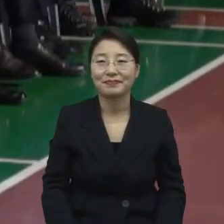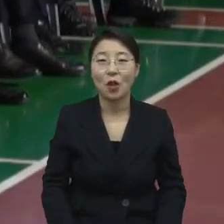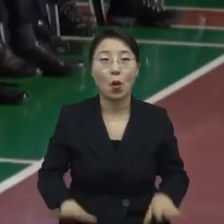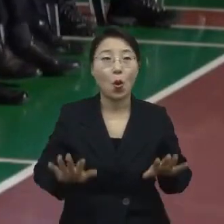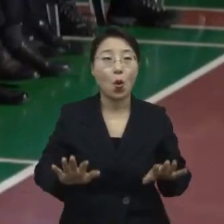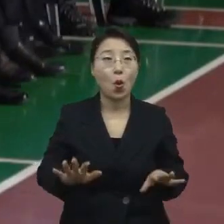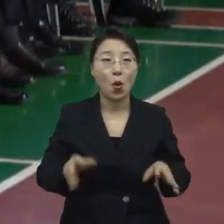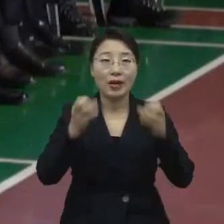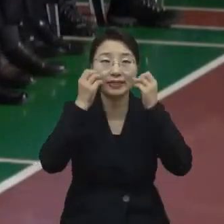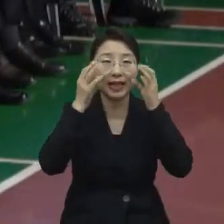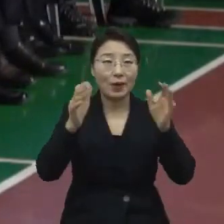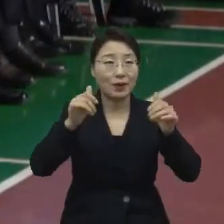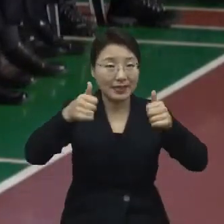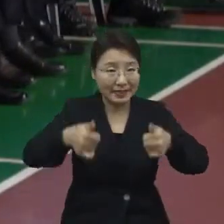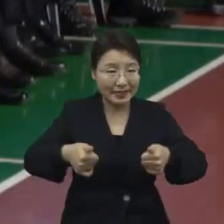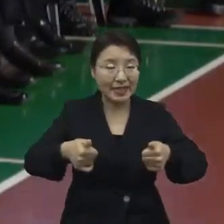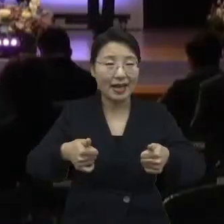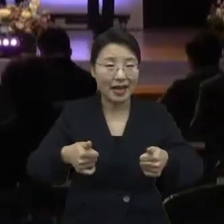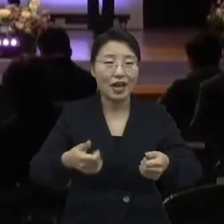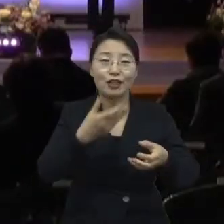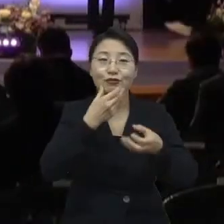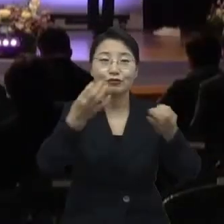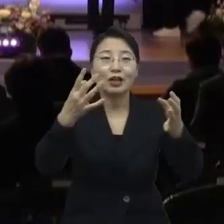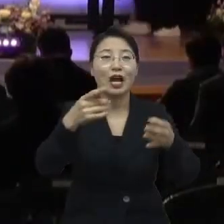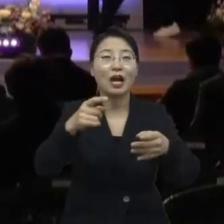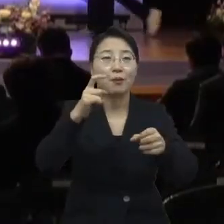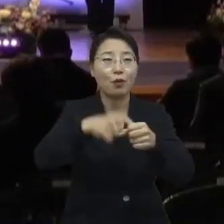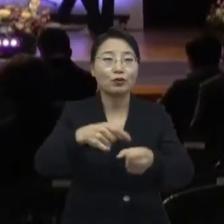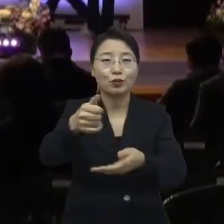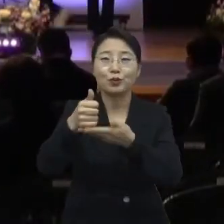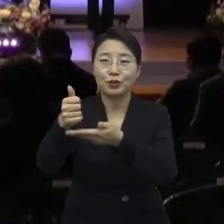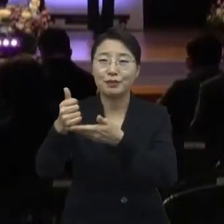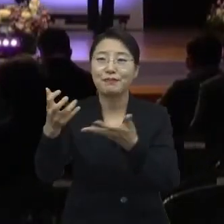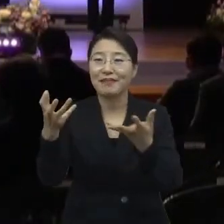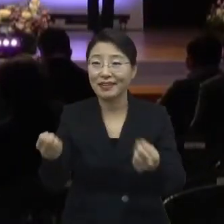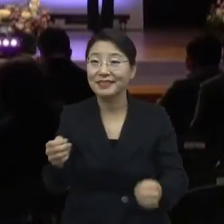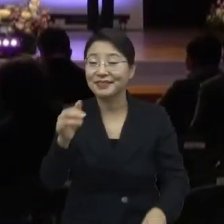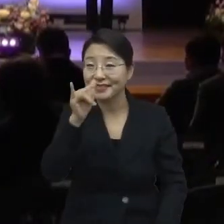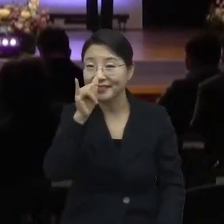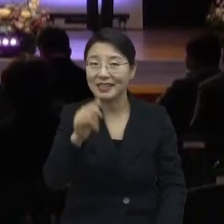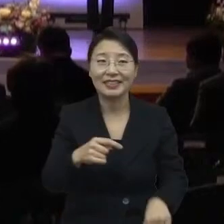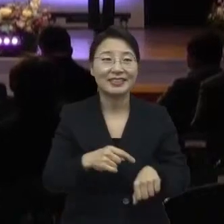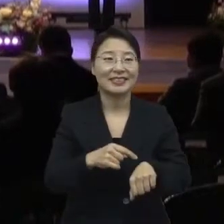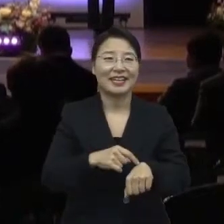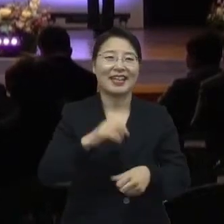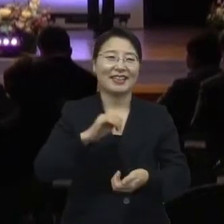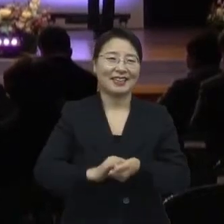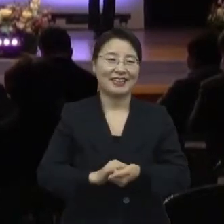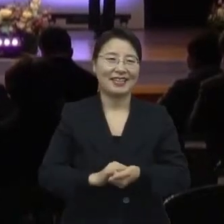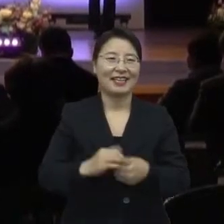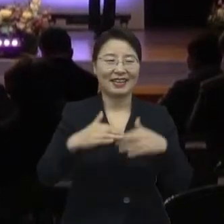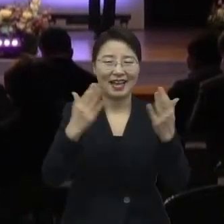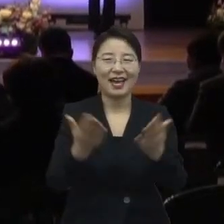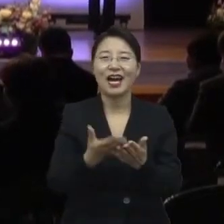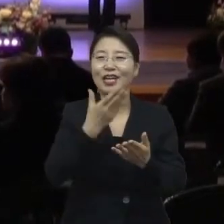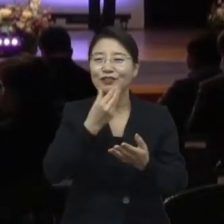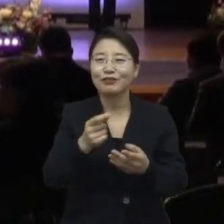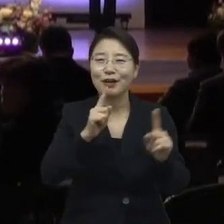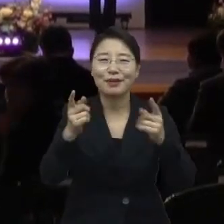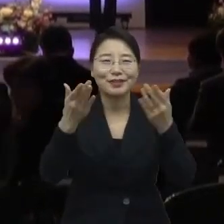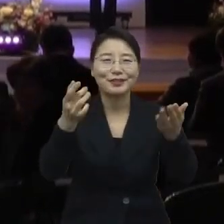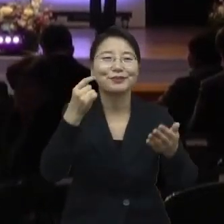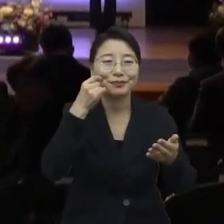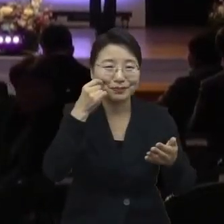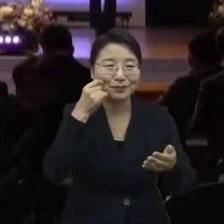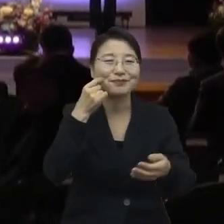오늘 신년 인사회를 축하해 주시기 위해 많은 내빈께서 참석해 주셨는데요. 시간 관계상 축사의 자리를 더 마련해 드리지